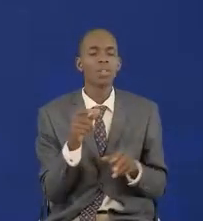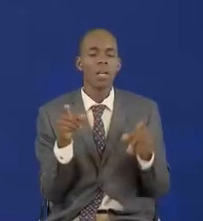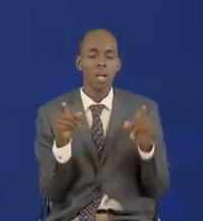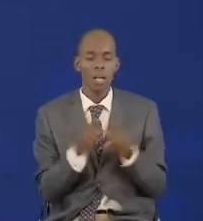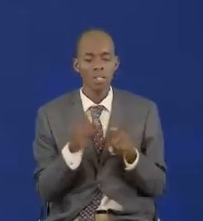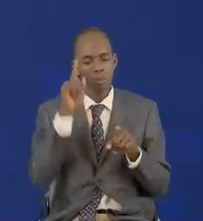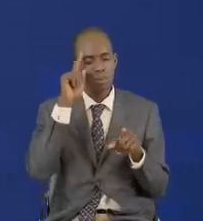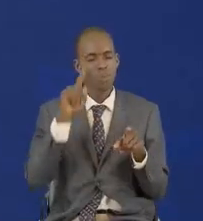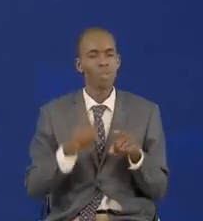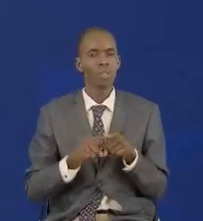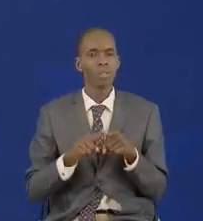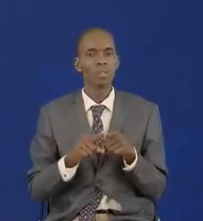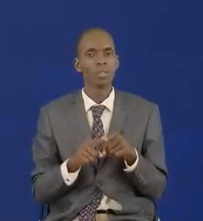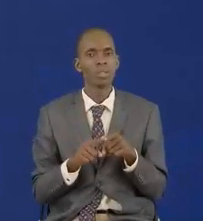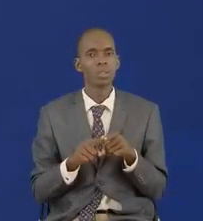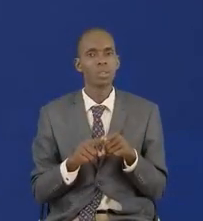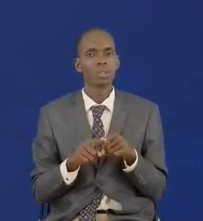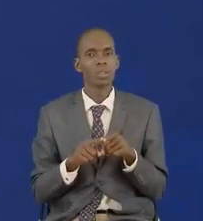de